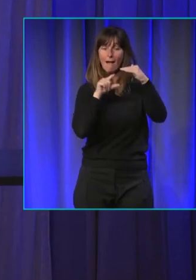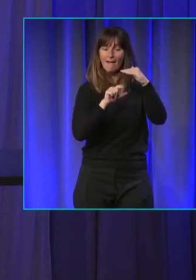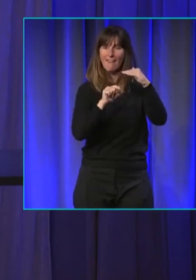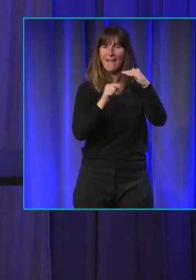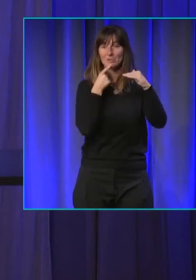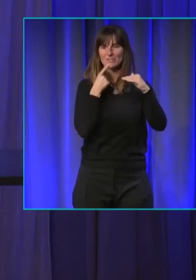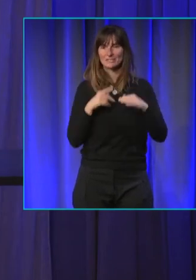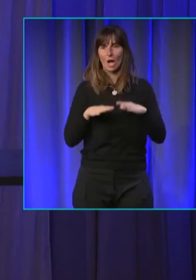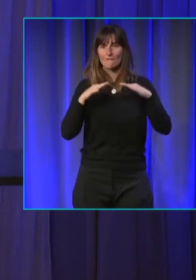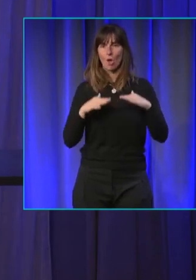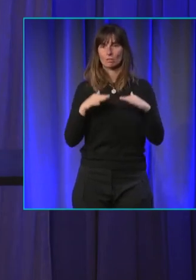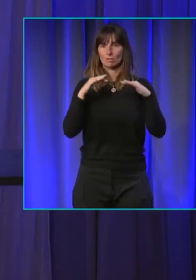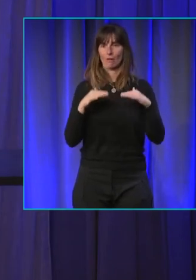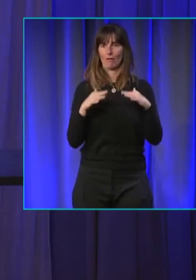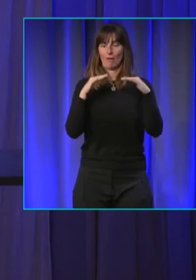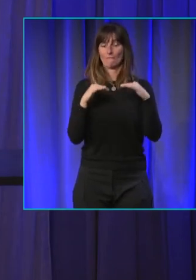flottabilité, donc